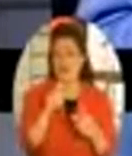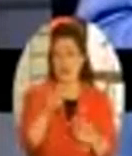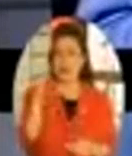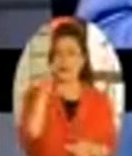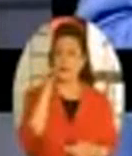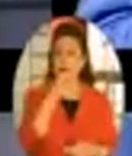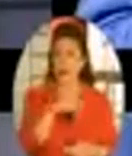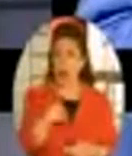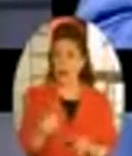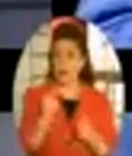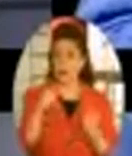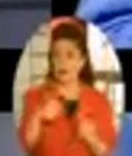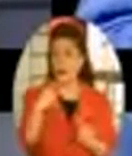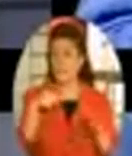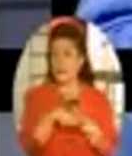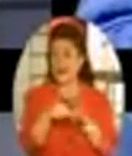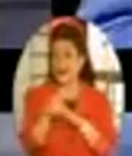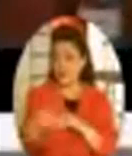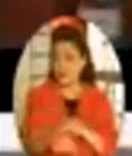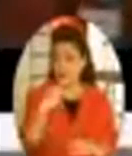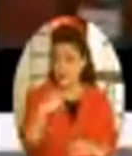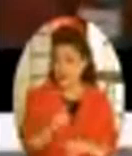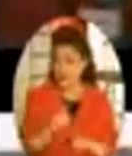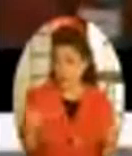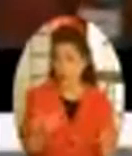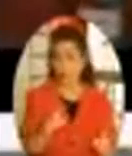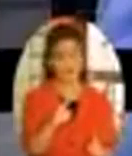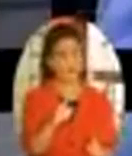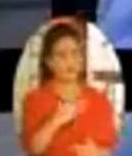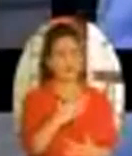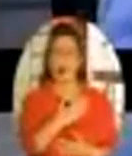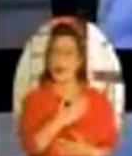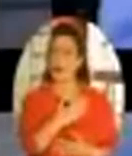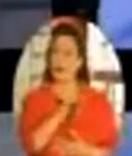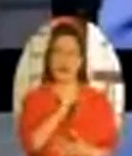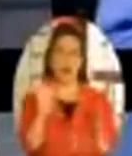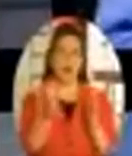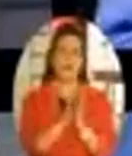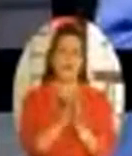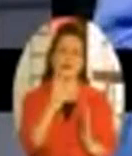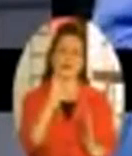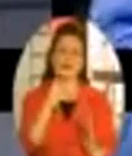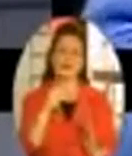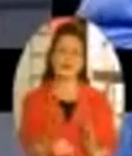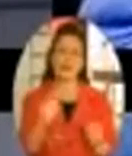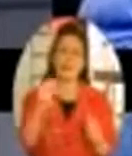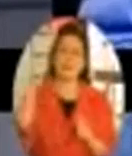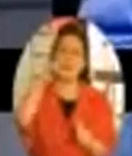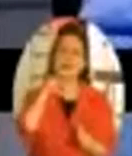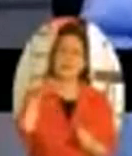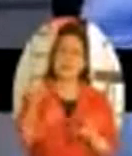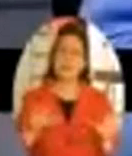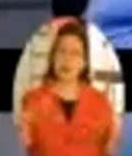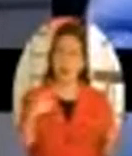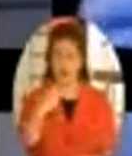הזה שמדברים עליו של פליטים שמגיעים לישראל הוא לא רלוונטי. אני לא מבקש מישראל להתערב בסוריה. ולא רק אני, כשאני